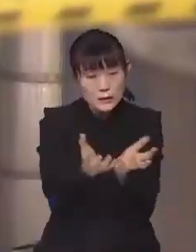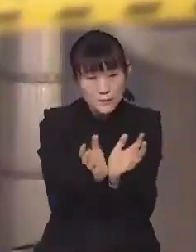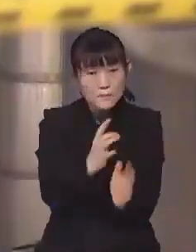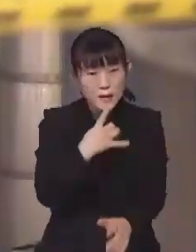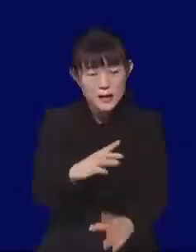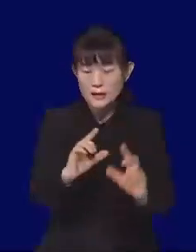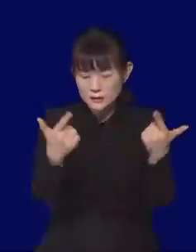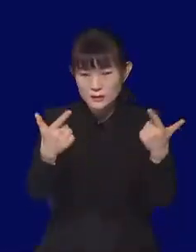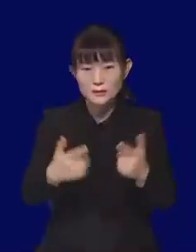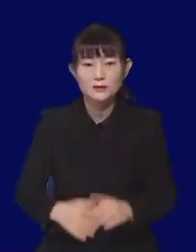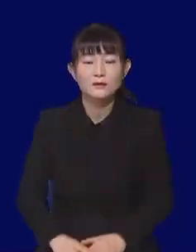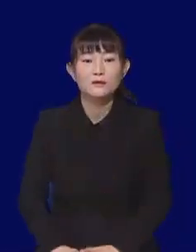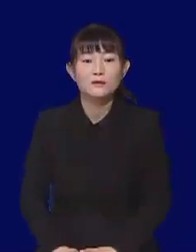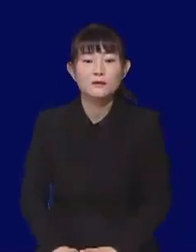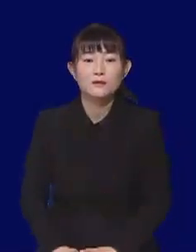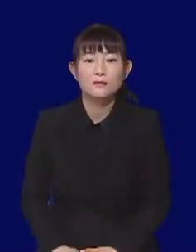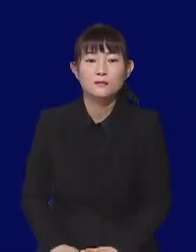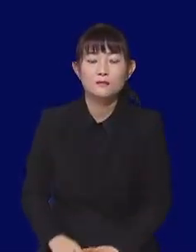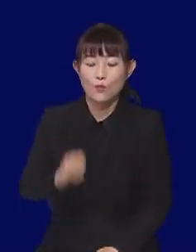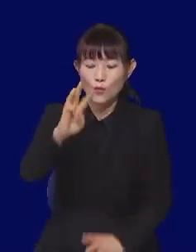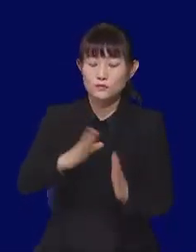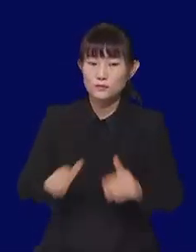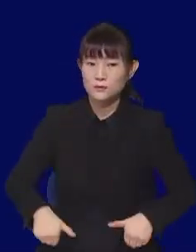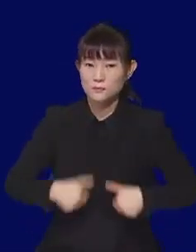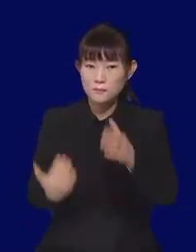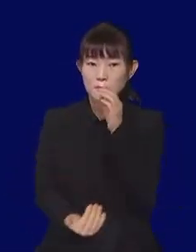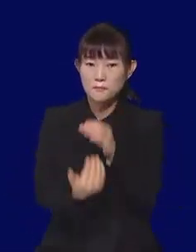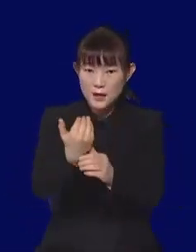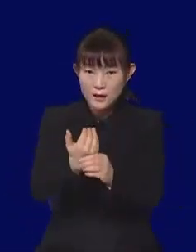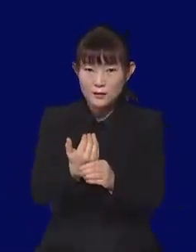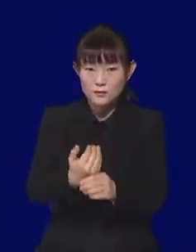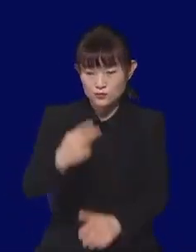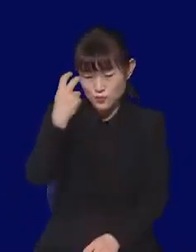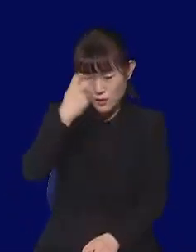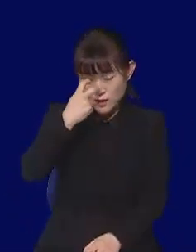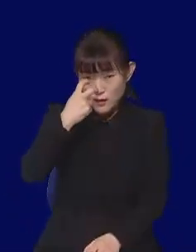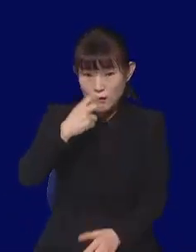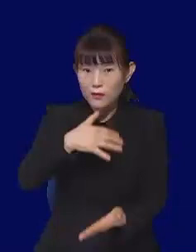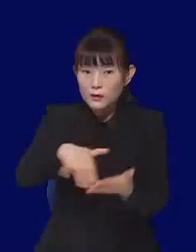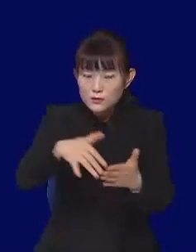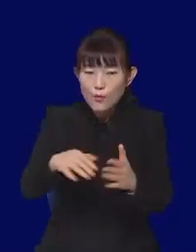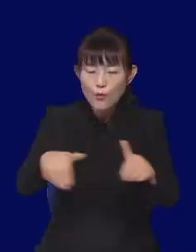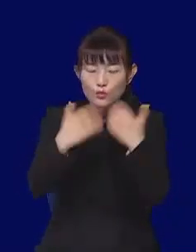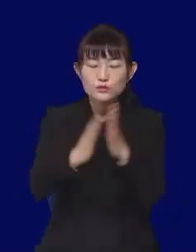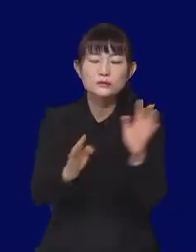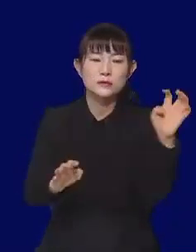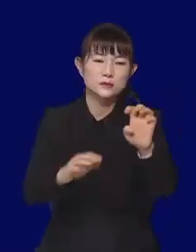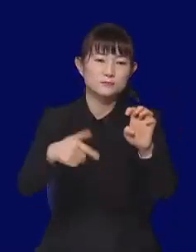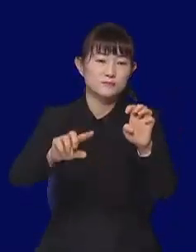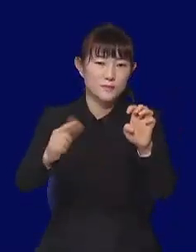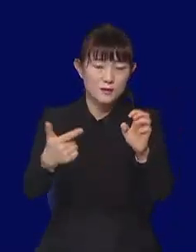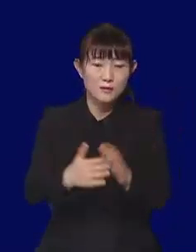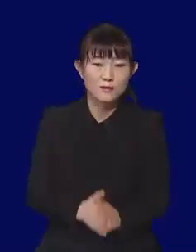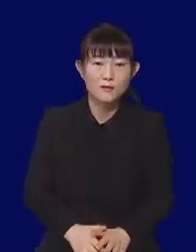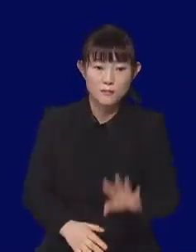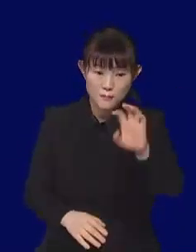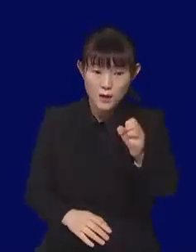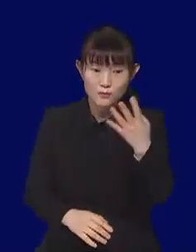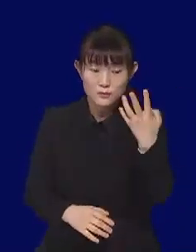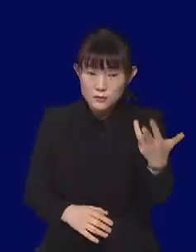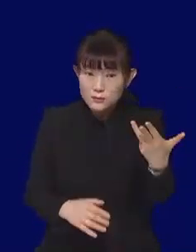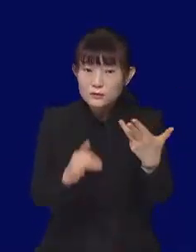아니었습니다. 지난해 광주전남에서 발생한 재해조사 대상 사고는 모두 40건, 48명의